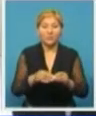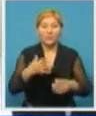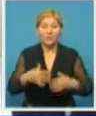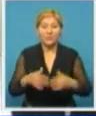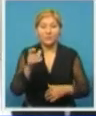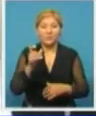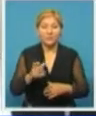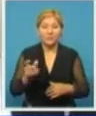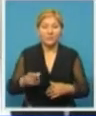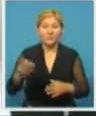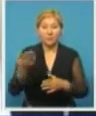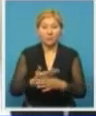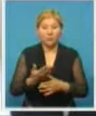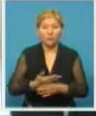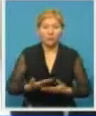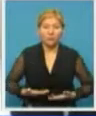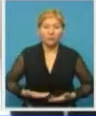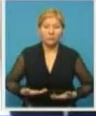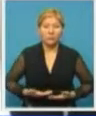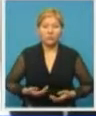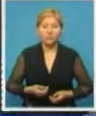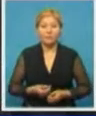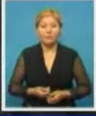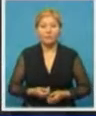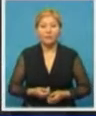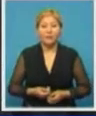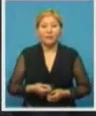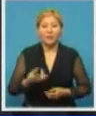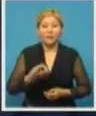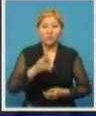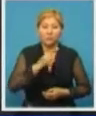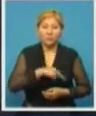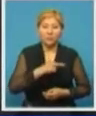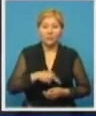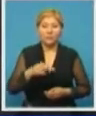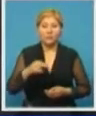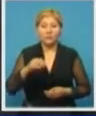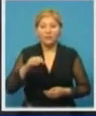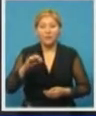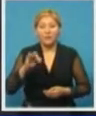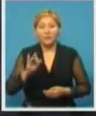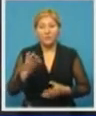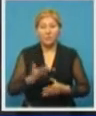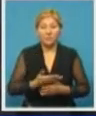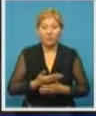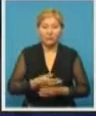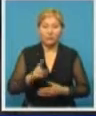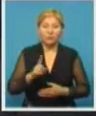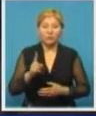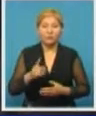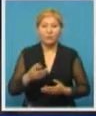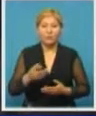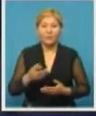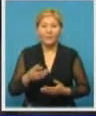бойынша өткен кездесу кезінде психологтардың өзіне келушімен жұмыс жүргізіп, оның өмірге деген белсенділігін қалай артыруға болатынын айтты. Мұнда